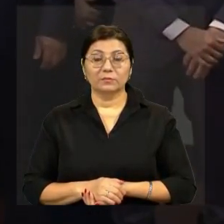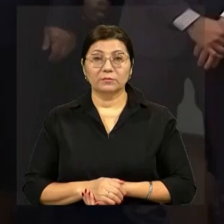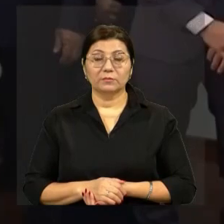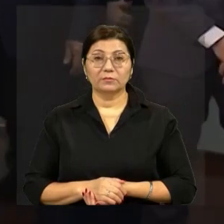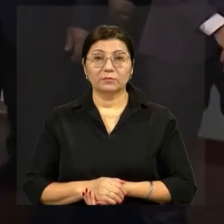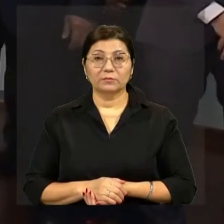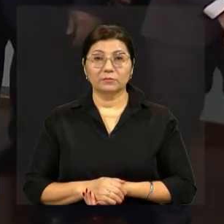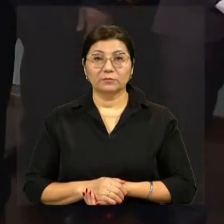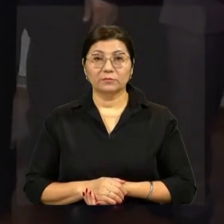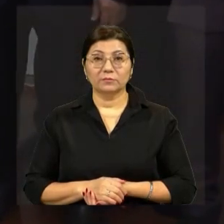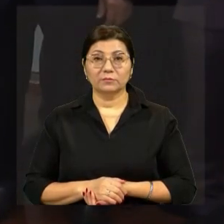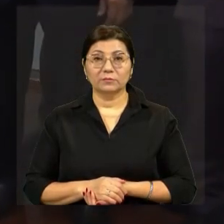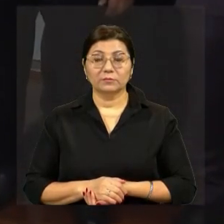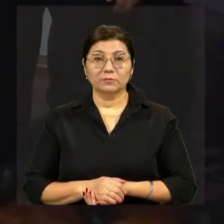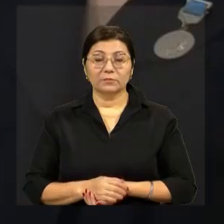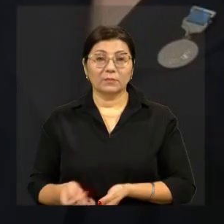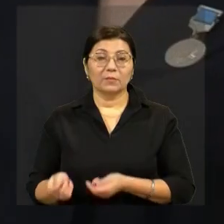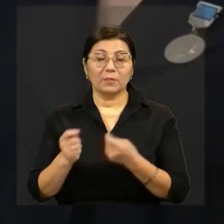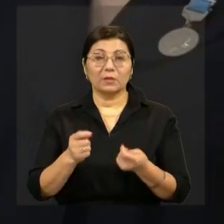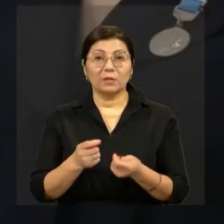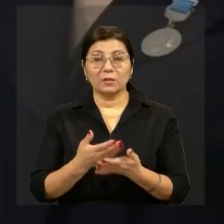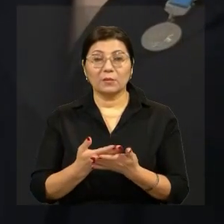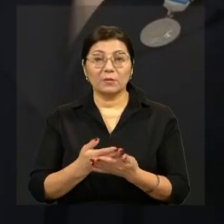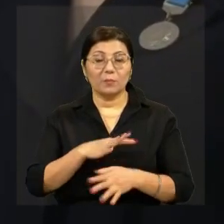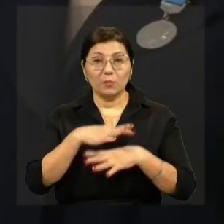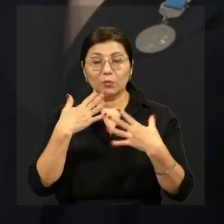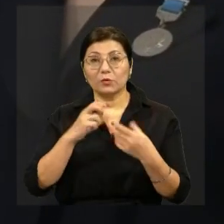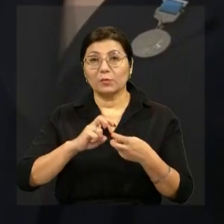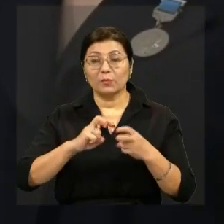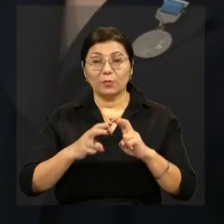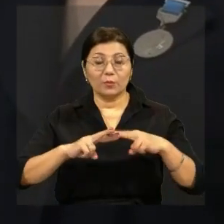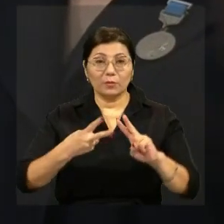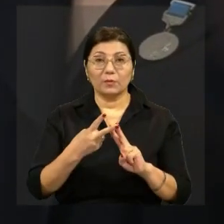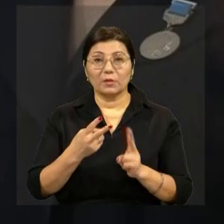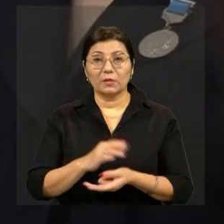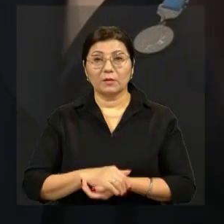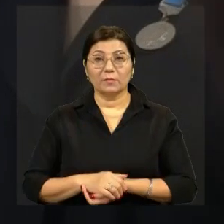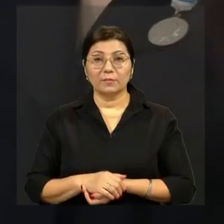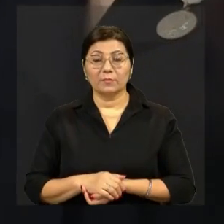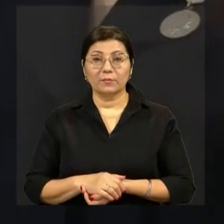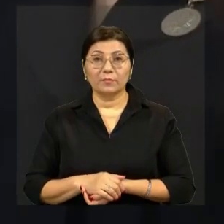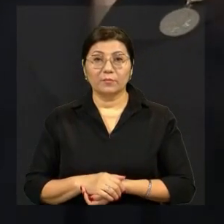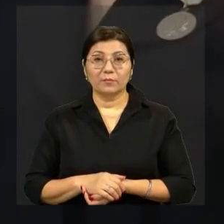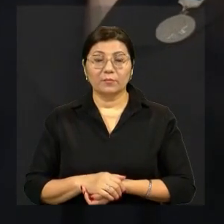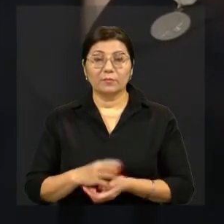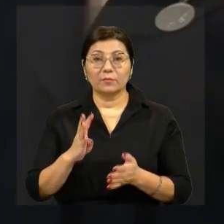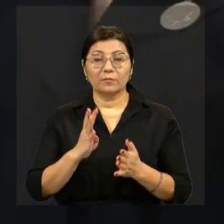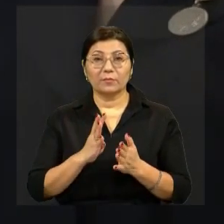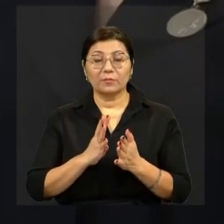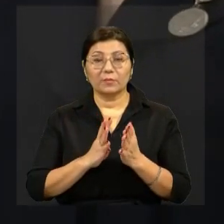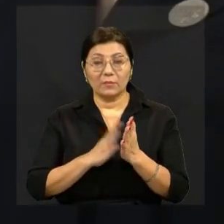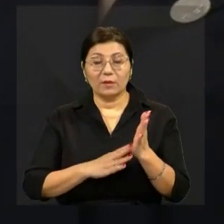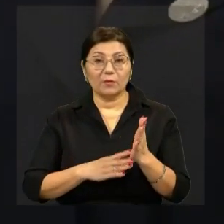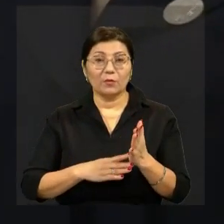она привнесла во всей цивилизации многое и, не чураясь, вобрала в себя лучшее. 90